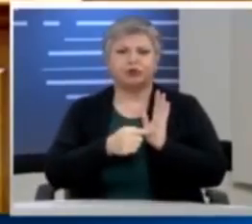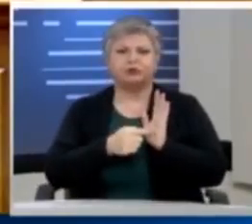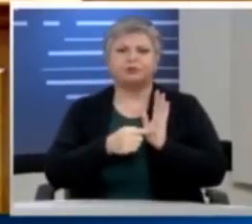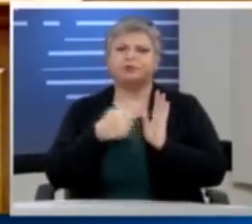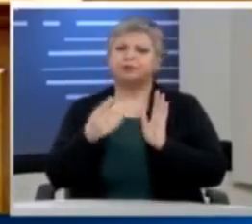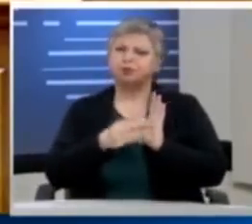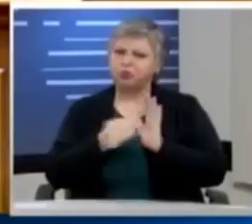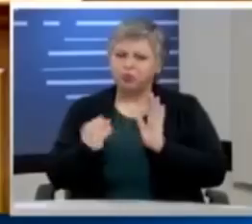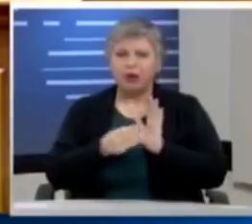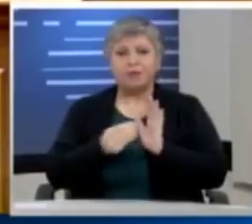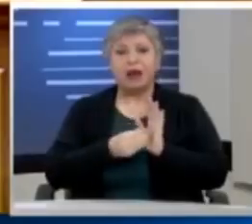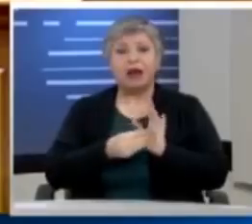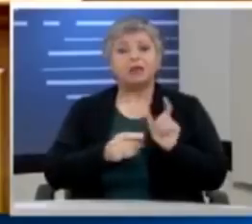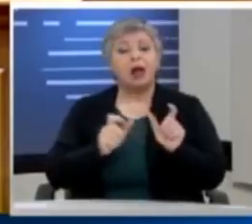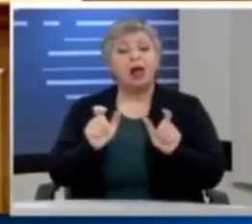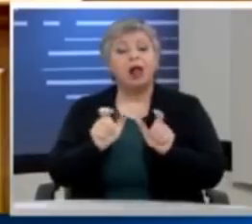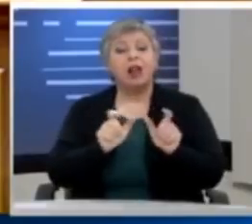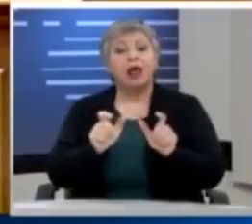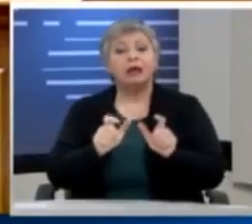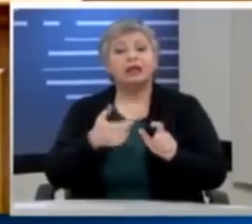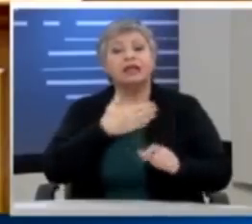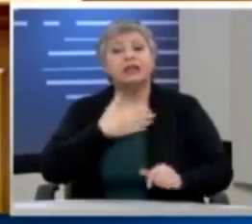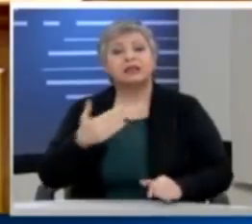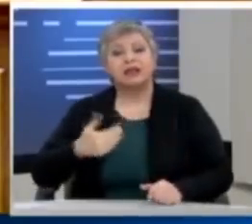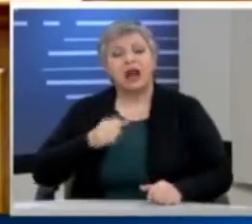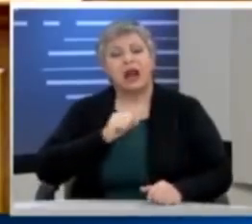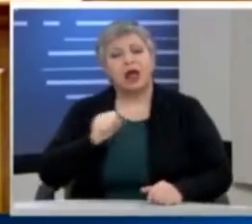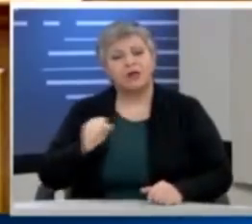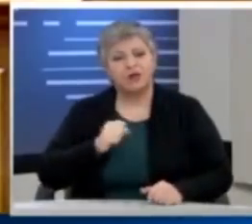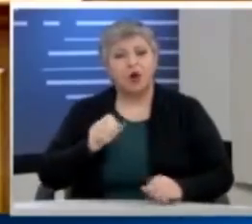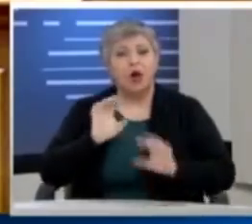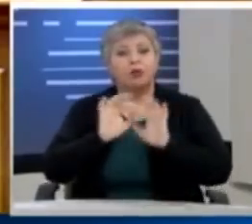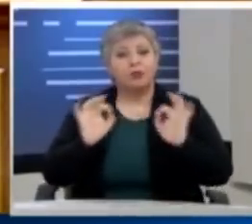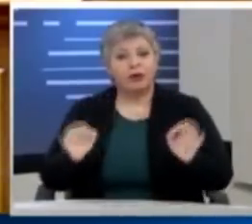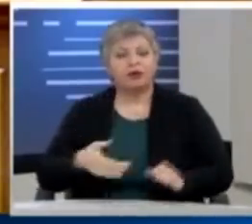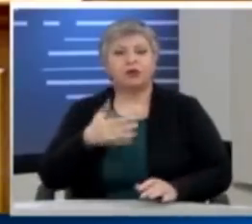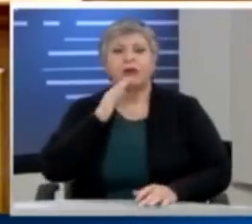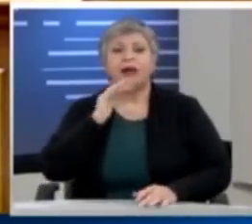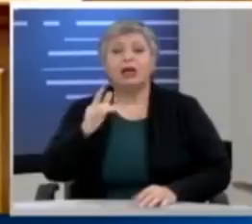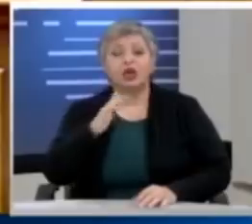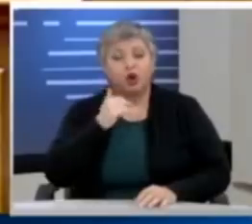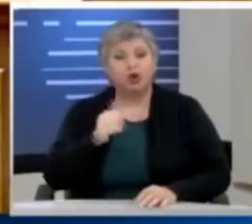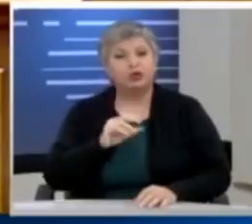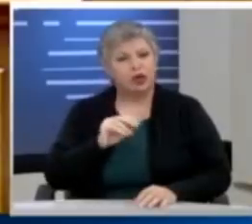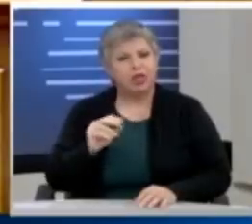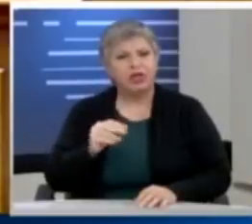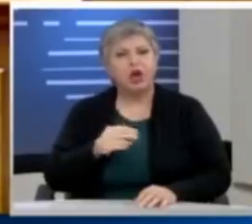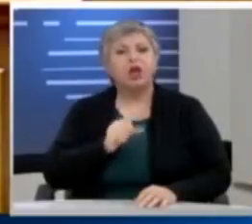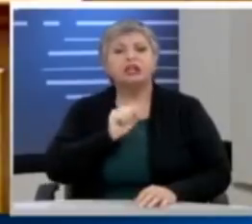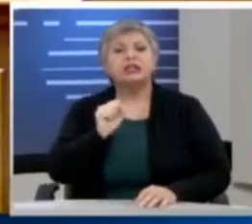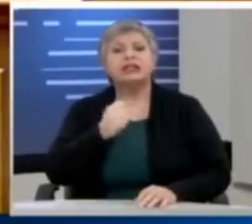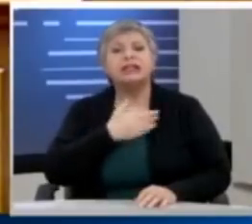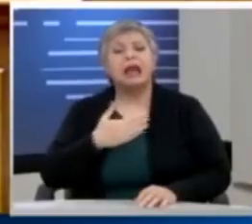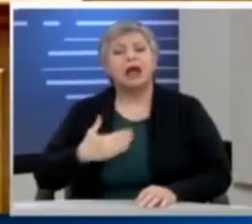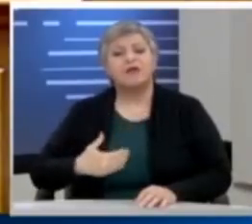ως Σλαβομακεδόνες? Γιατί δεν ονομάζεται η γλώσσα ως Σλαβομακεδονική? Και επειδή μερικοί από εσάς λένε